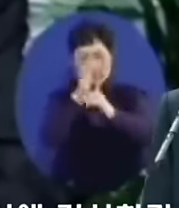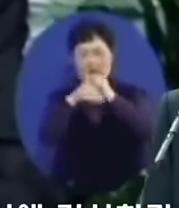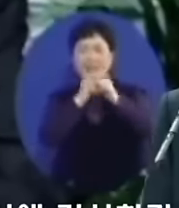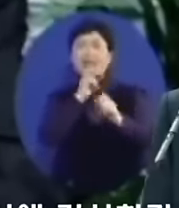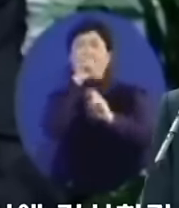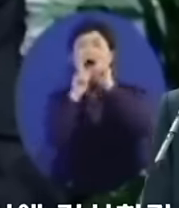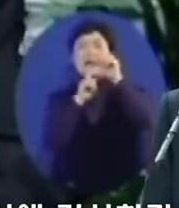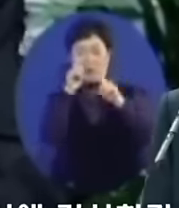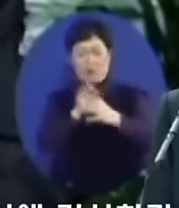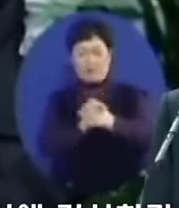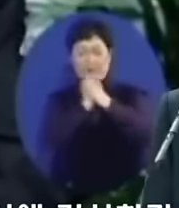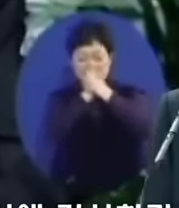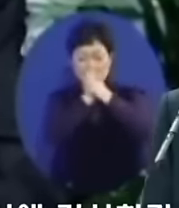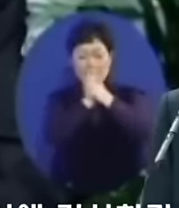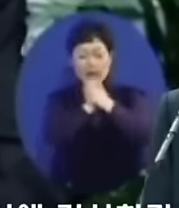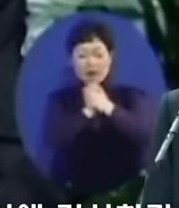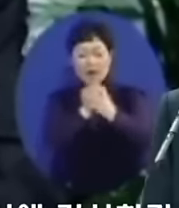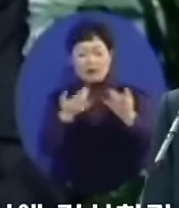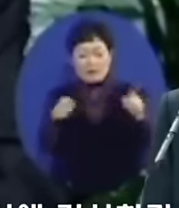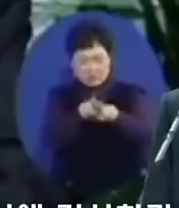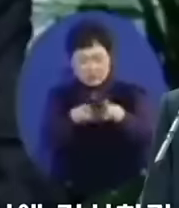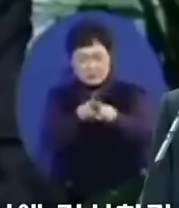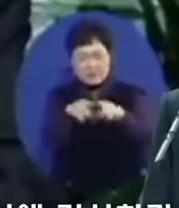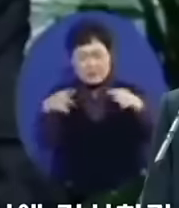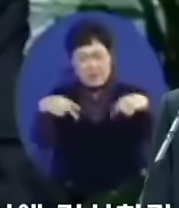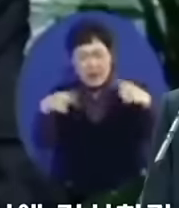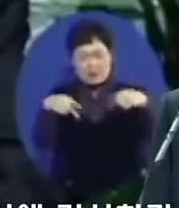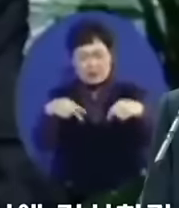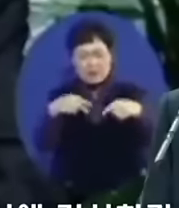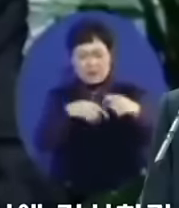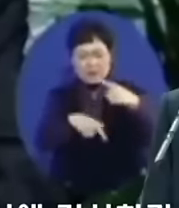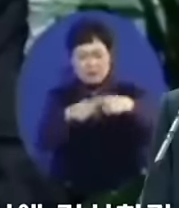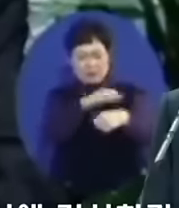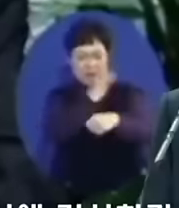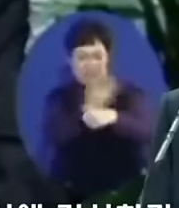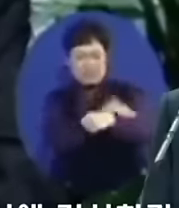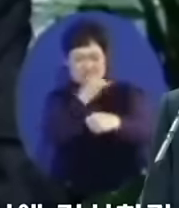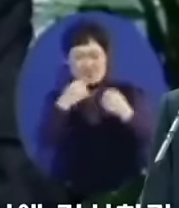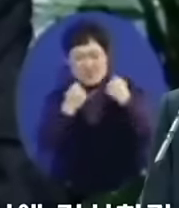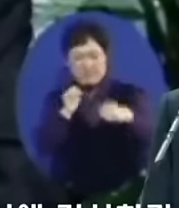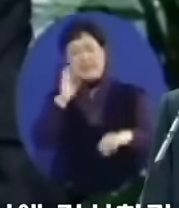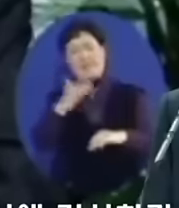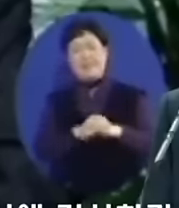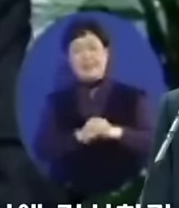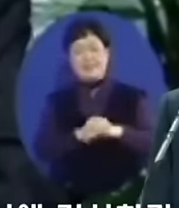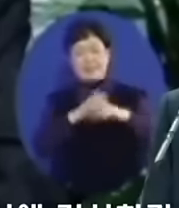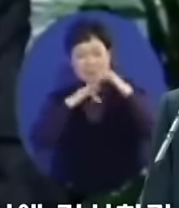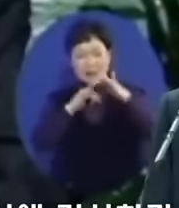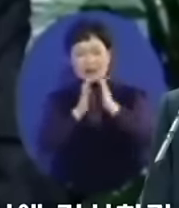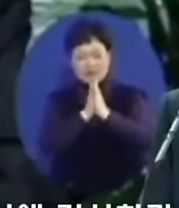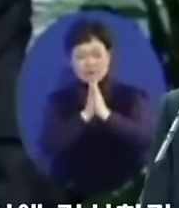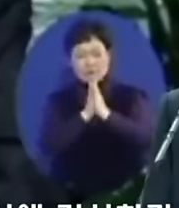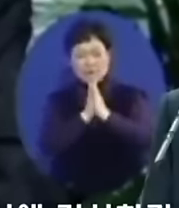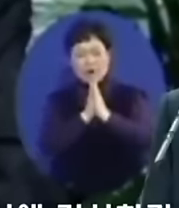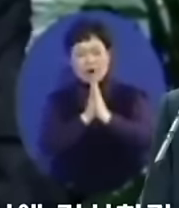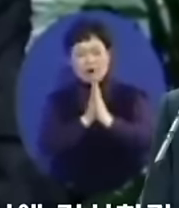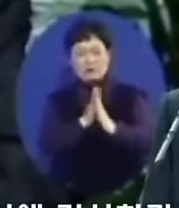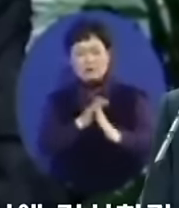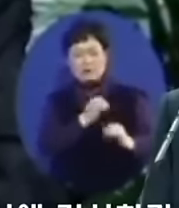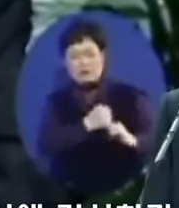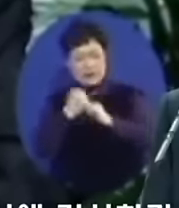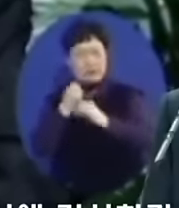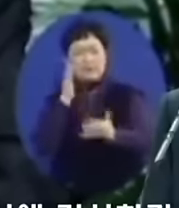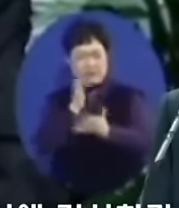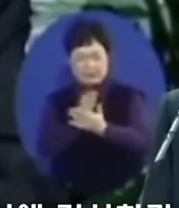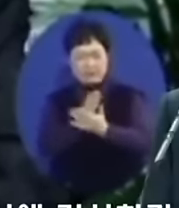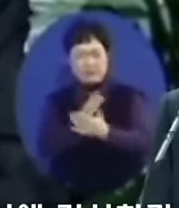아뢰고 기도가 따블이 되어서 굉장히 능력이 있고 힘이 있게 되는 것입니다. 그러므로 방언 기도를 등한히 하면 안 되는 것입니다.